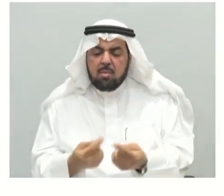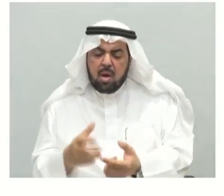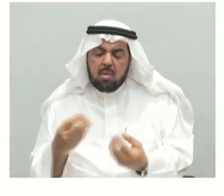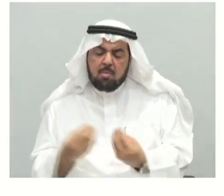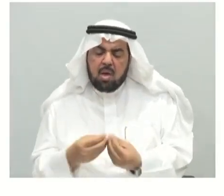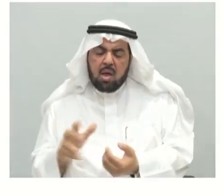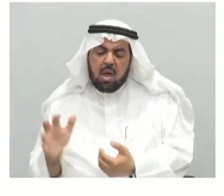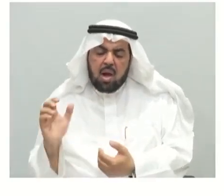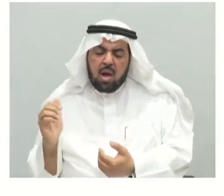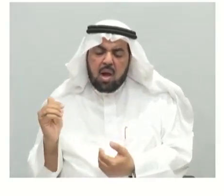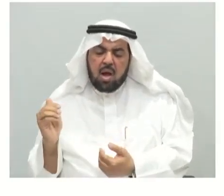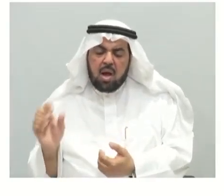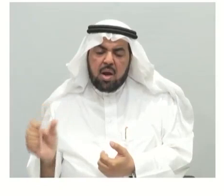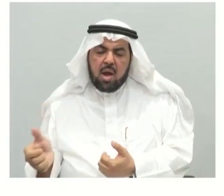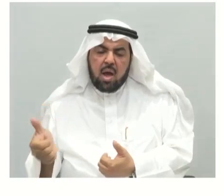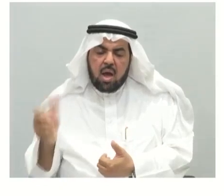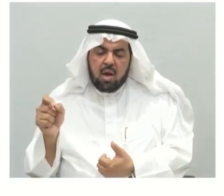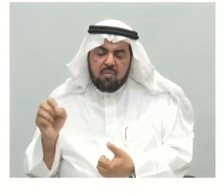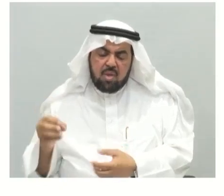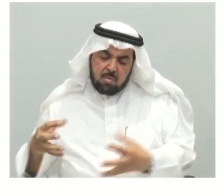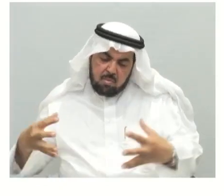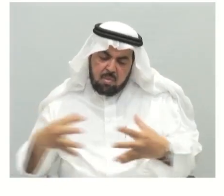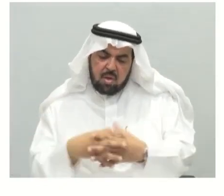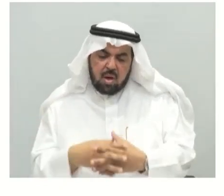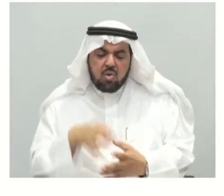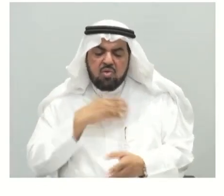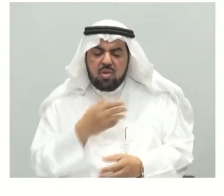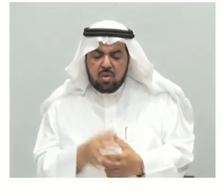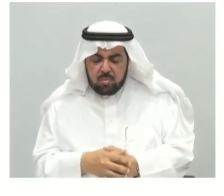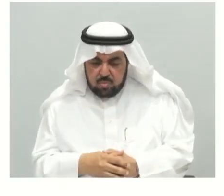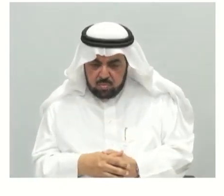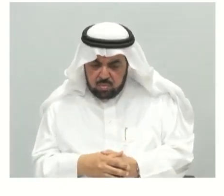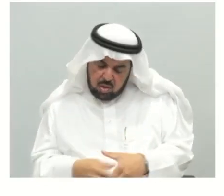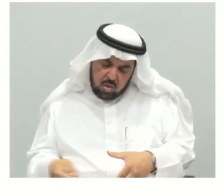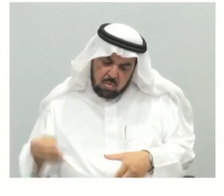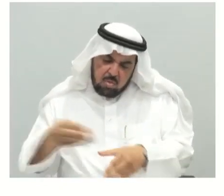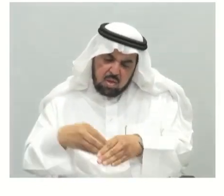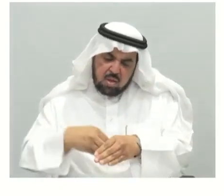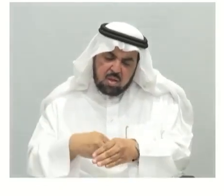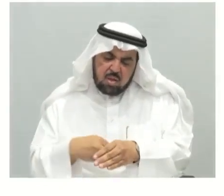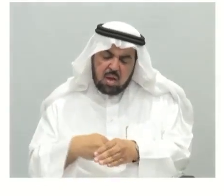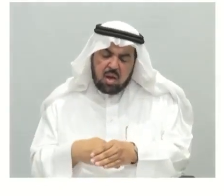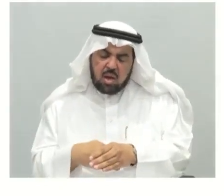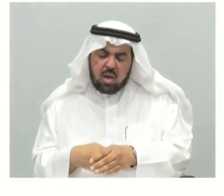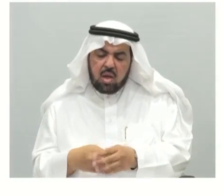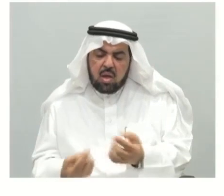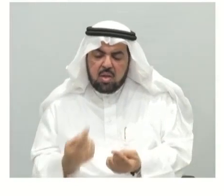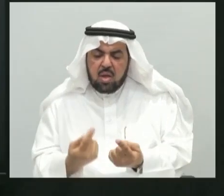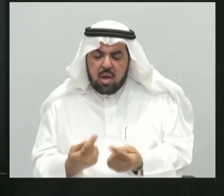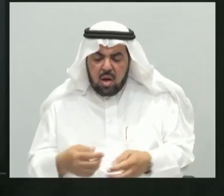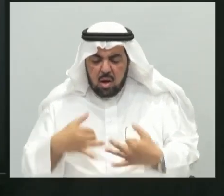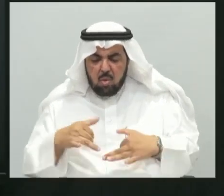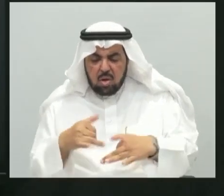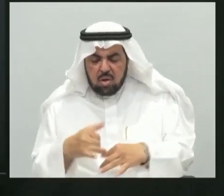من هذه العلاقه يتم تلقيح الزهره بواسطه الخنافس نعرف ان من